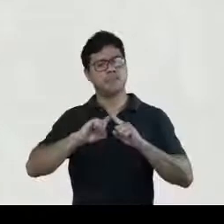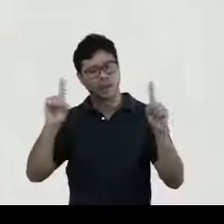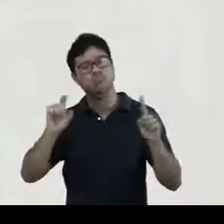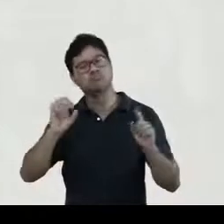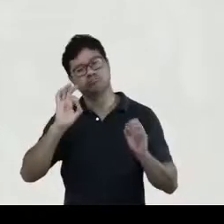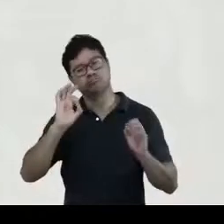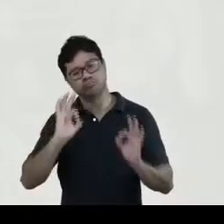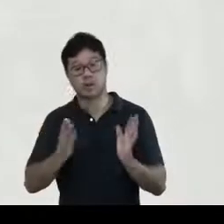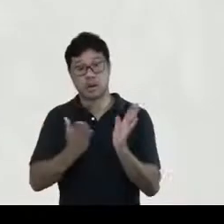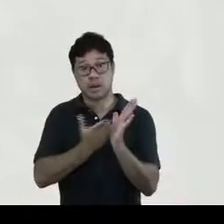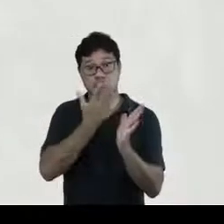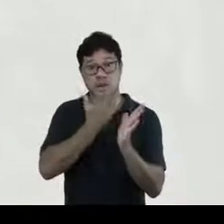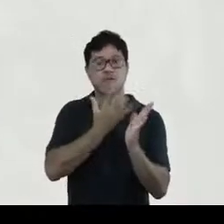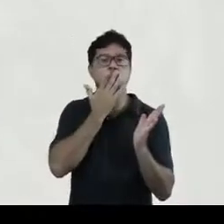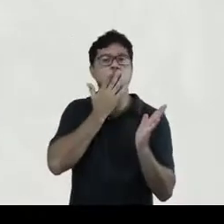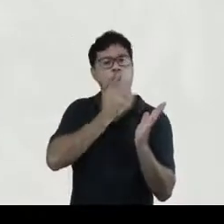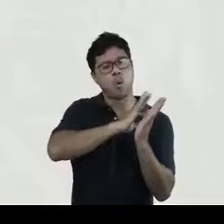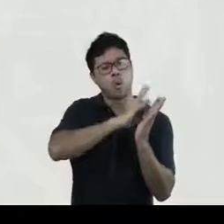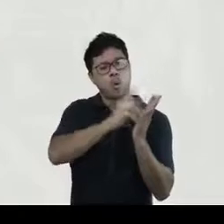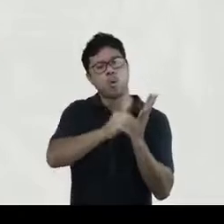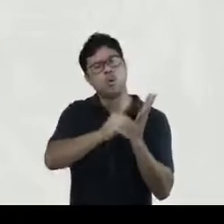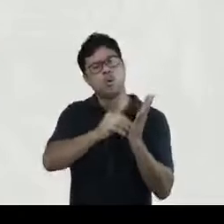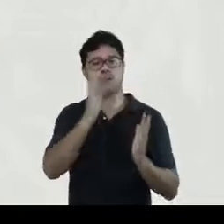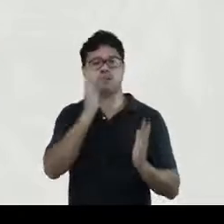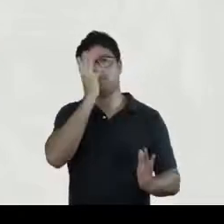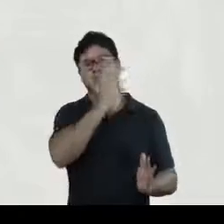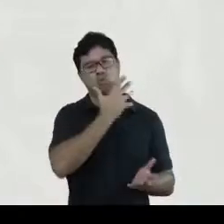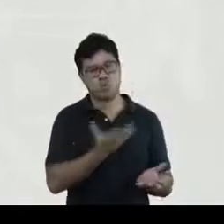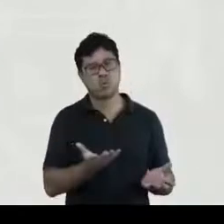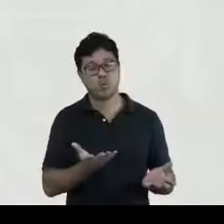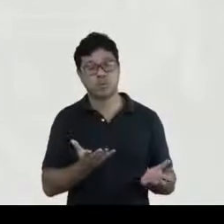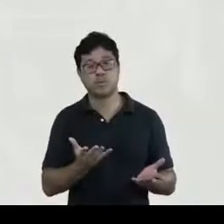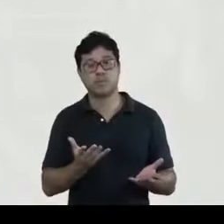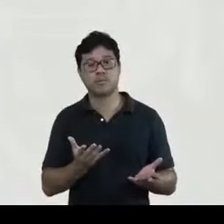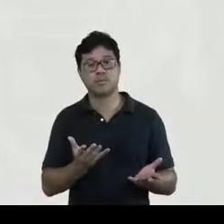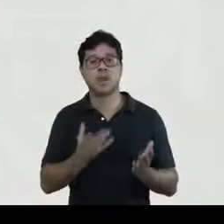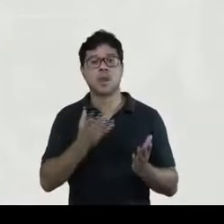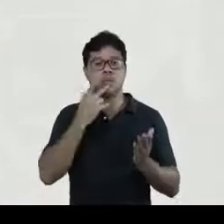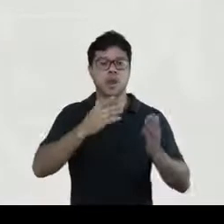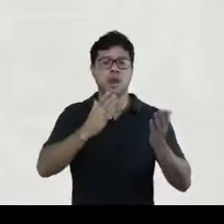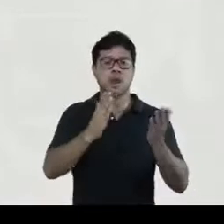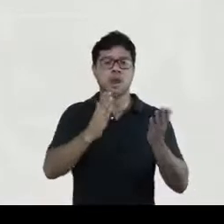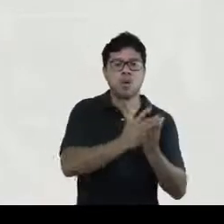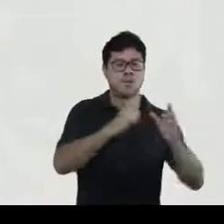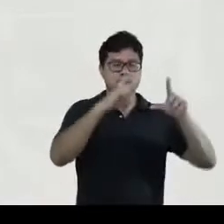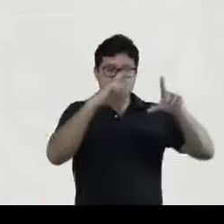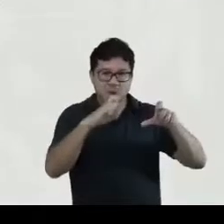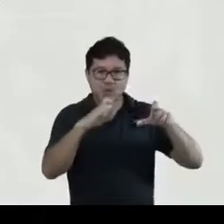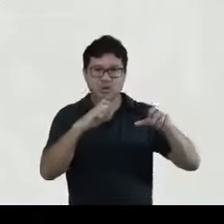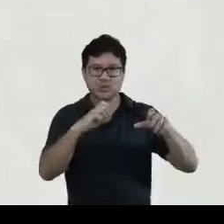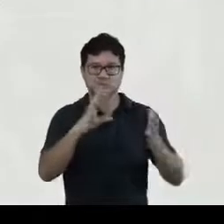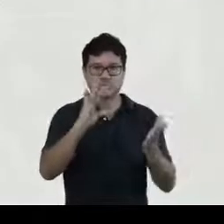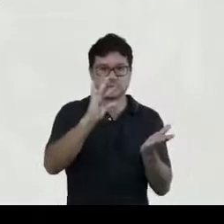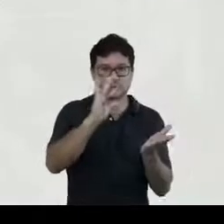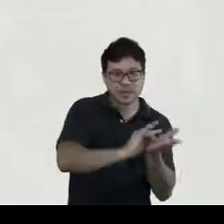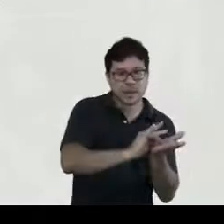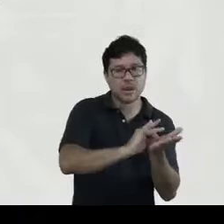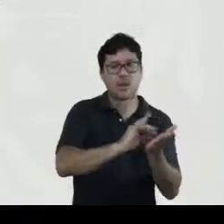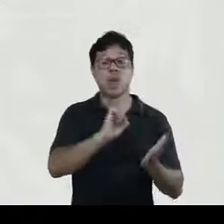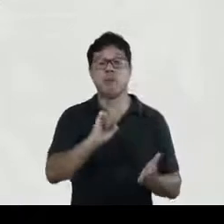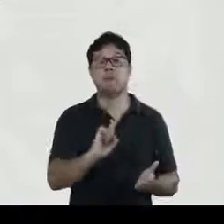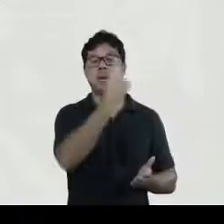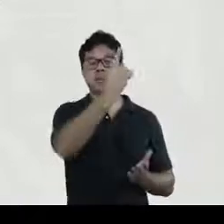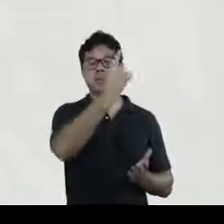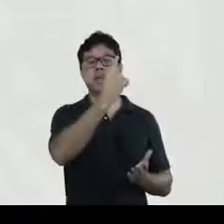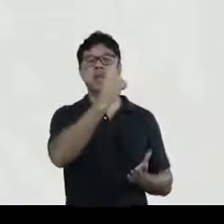Reproduktion von Fotografien stammt aus dem späten 19. Jahrhundert und hat